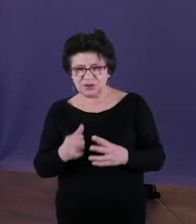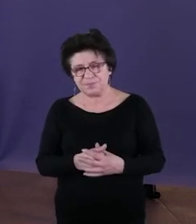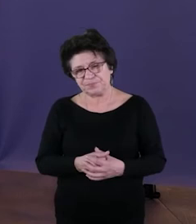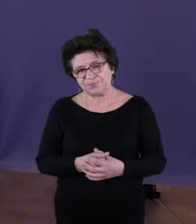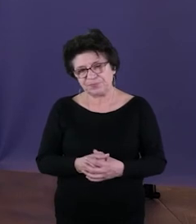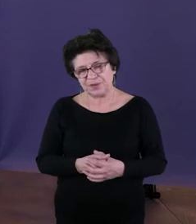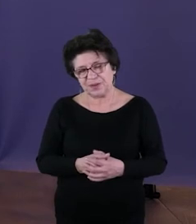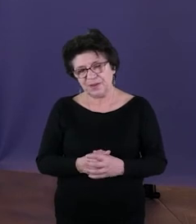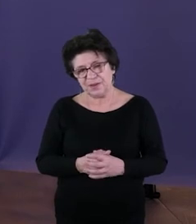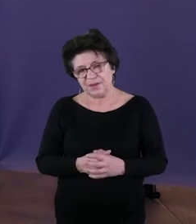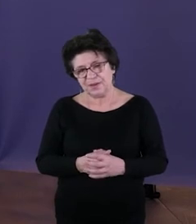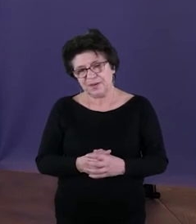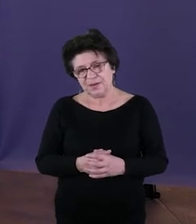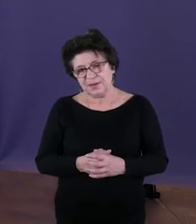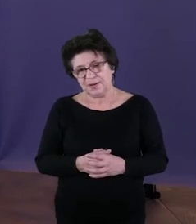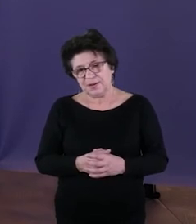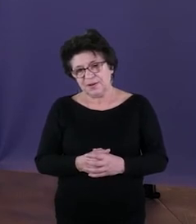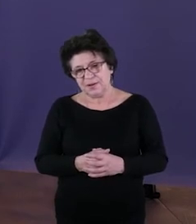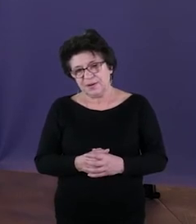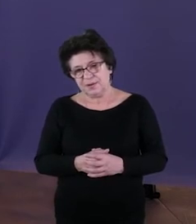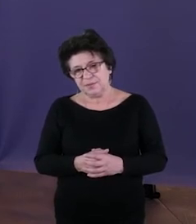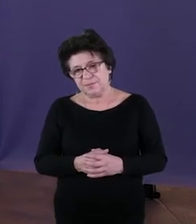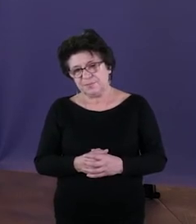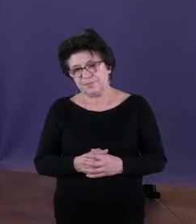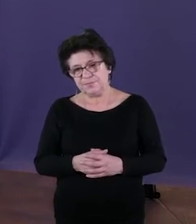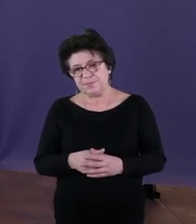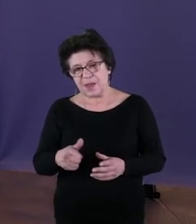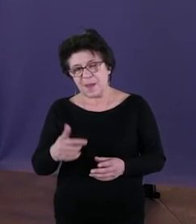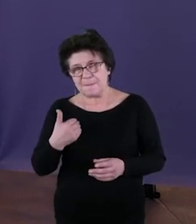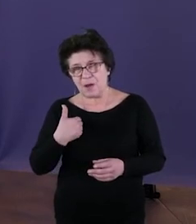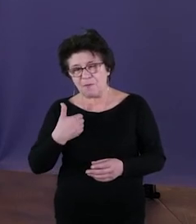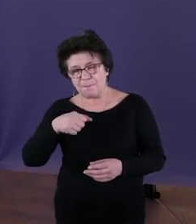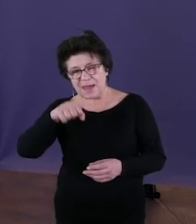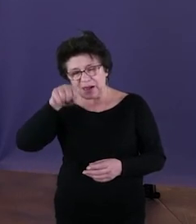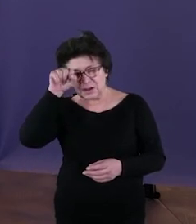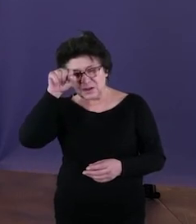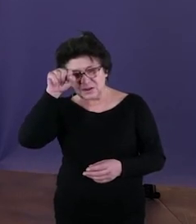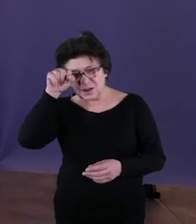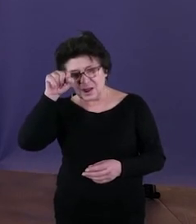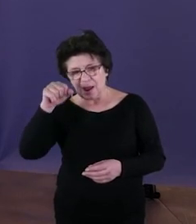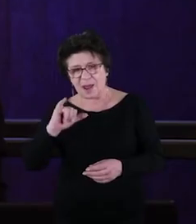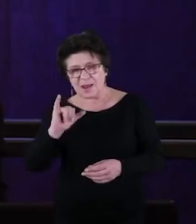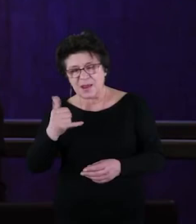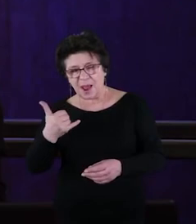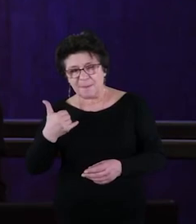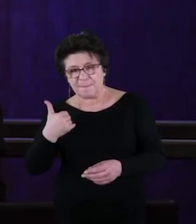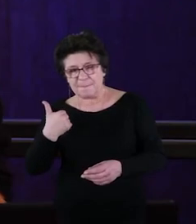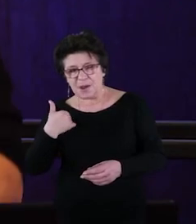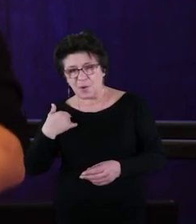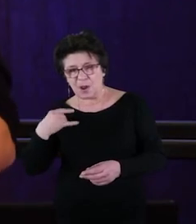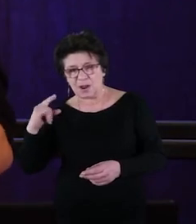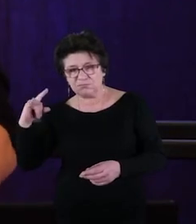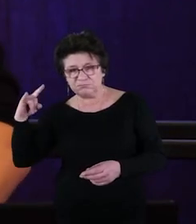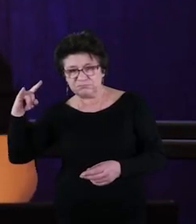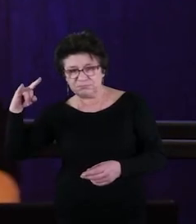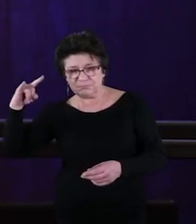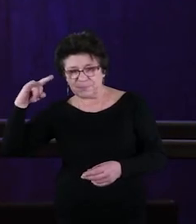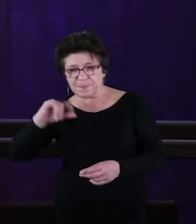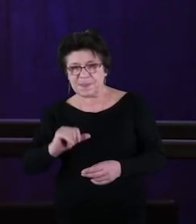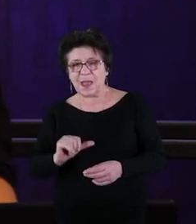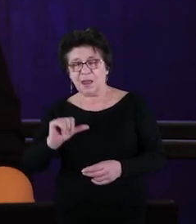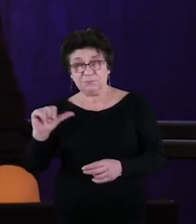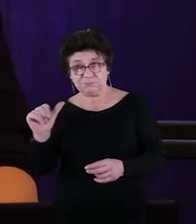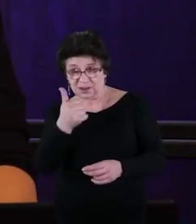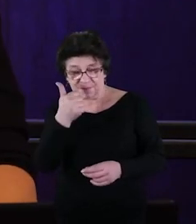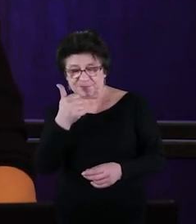był on przywieziony do Berlina i jak się naloty najpierw wywieziony